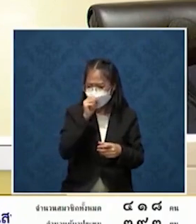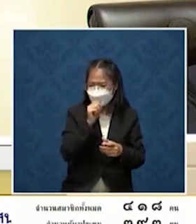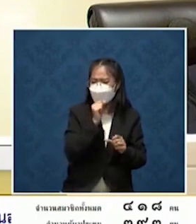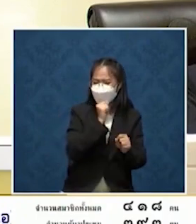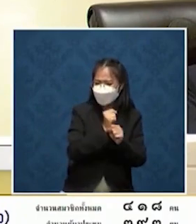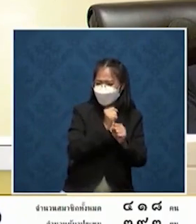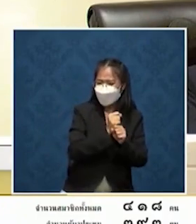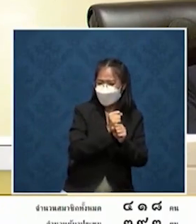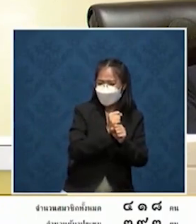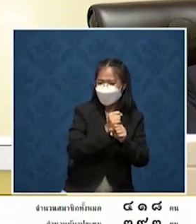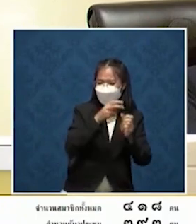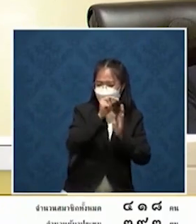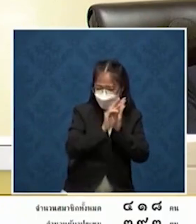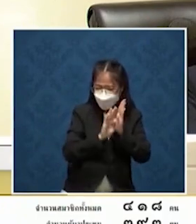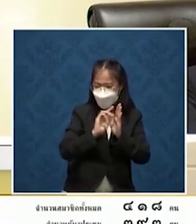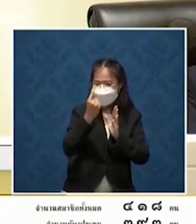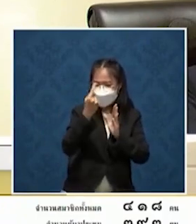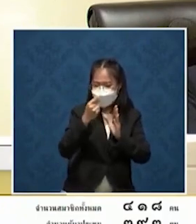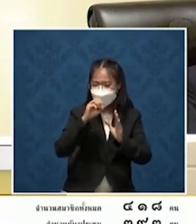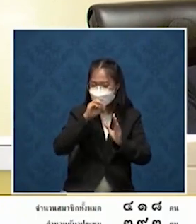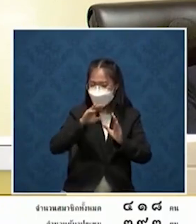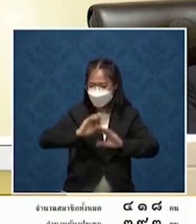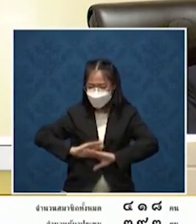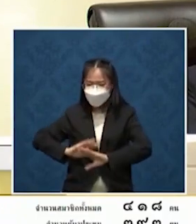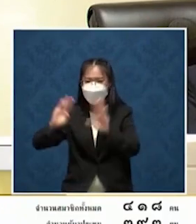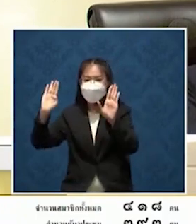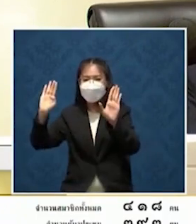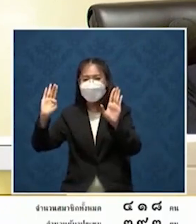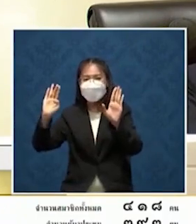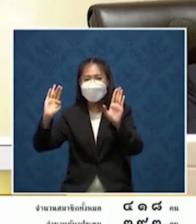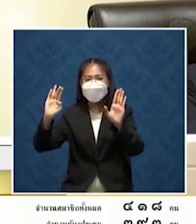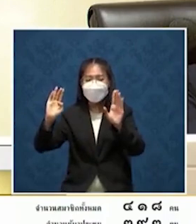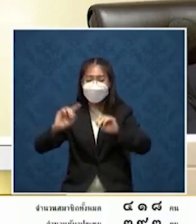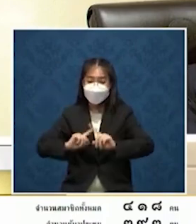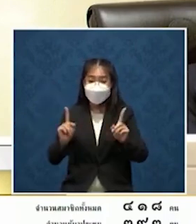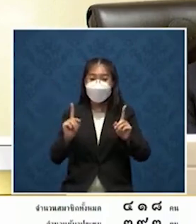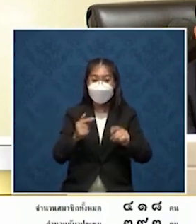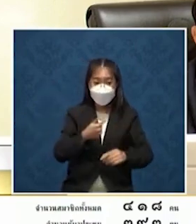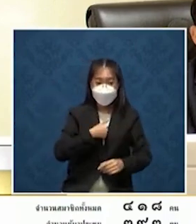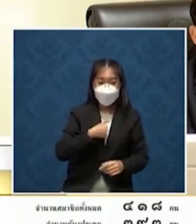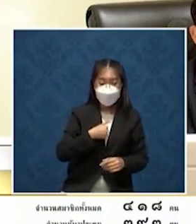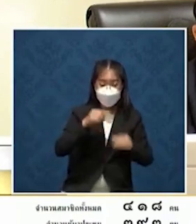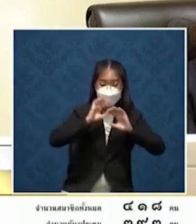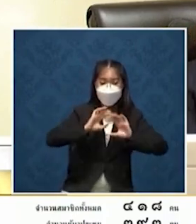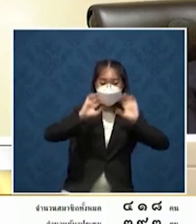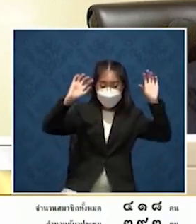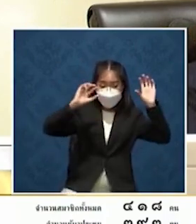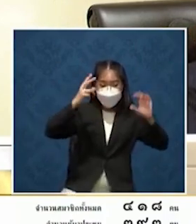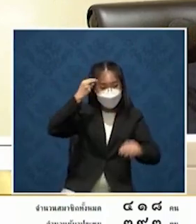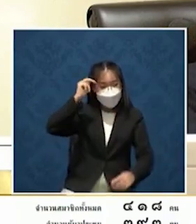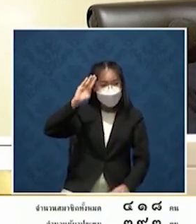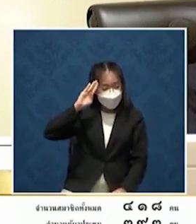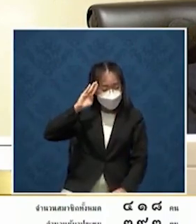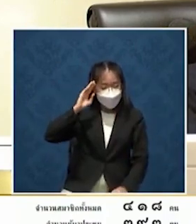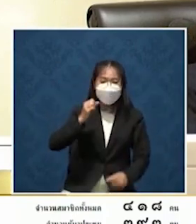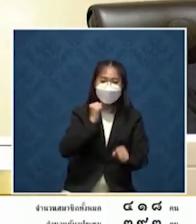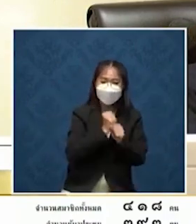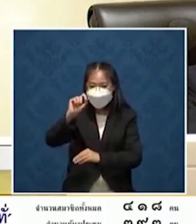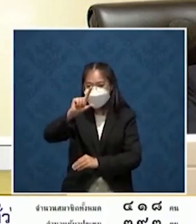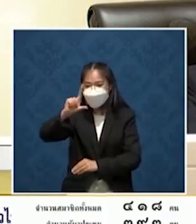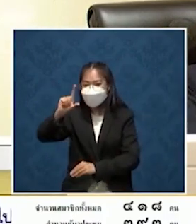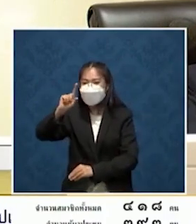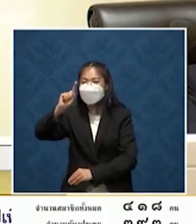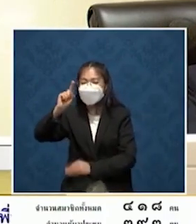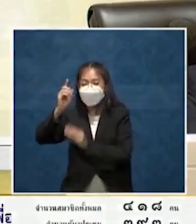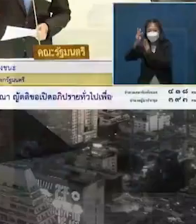เลยนะฮะว่าจะยกเลิกนะครับแต่ว่าตัวผมเองแล้วก็รัฐบาลแล้วก็ท่านนายกรัฐมนตรีจะต้องทำต่ออย่างแน่นอนนะครับ